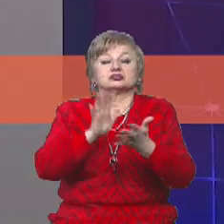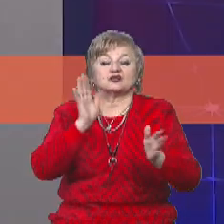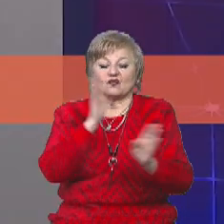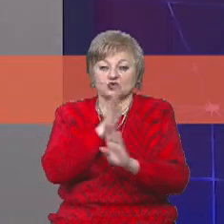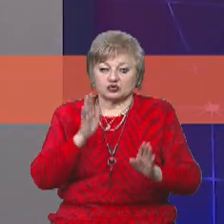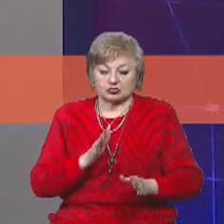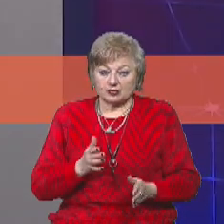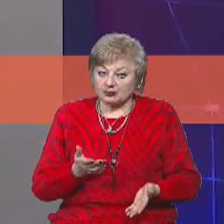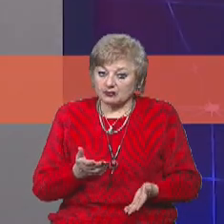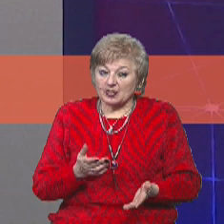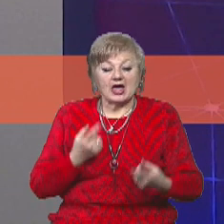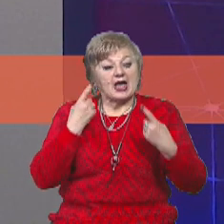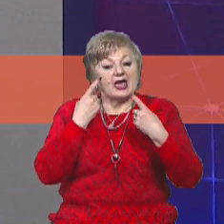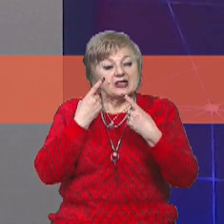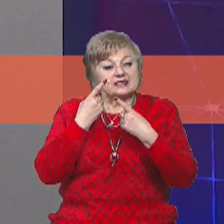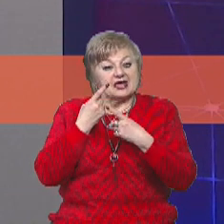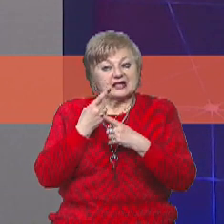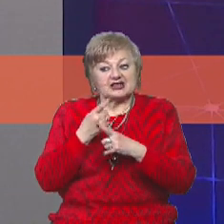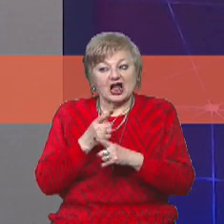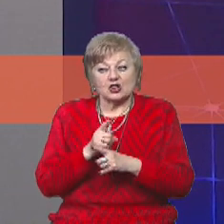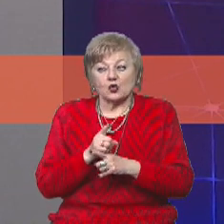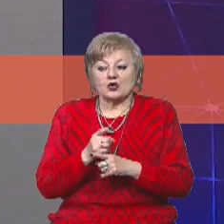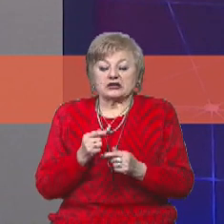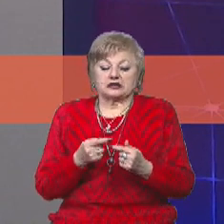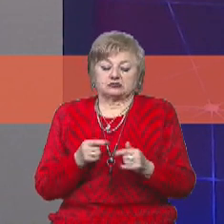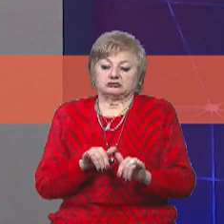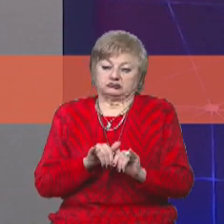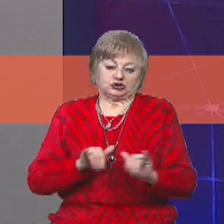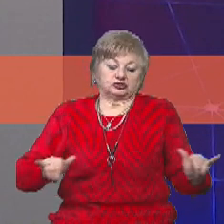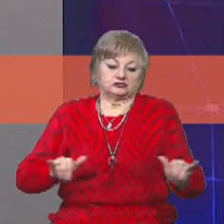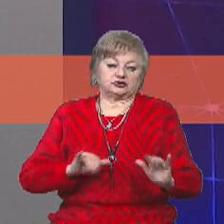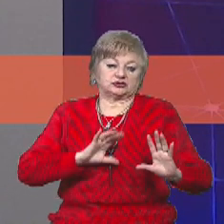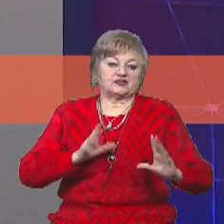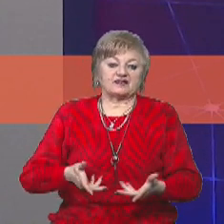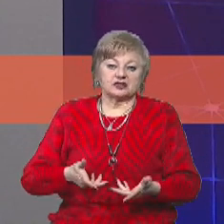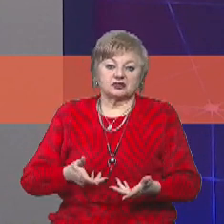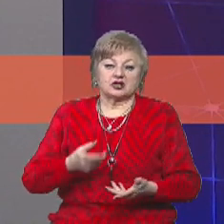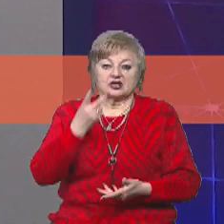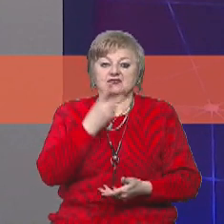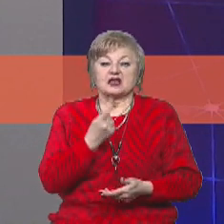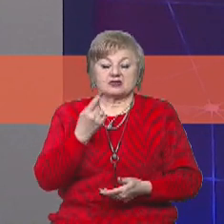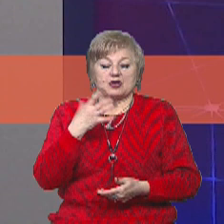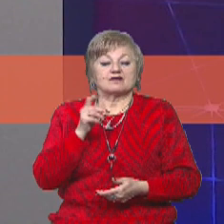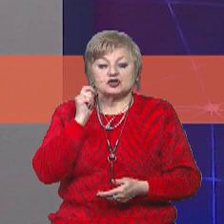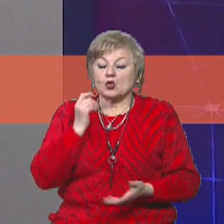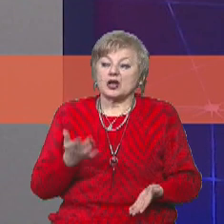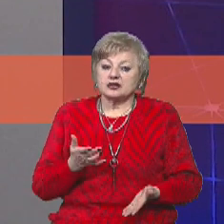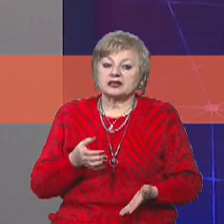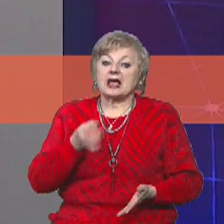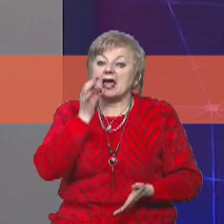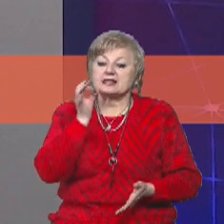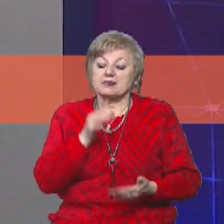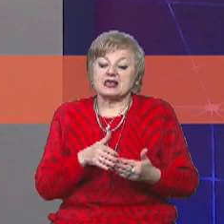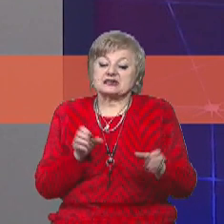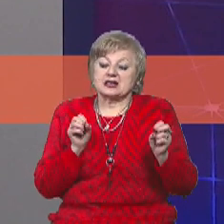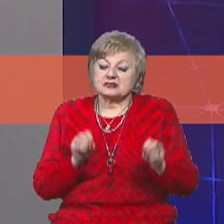давайте не забувати, що технології дуже розвинуті в світі. 21 століття, німецькі